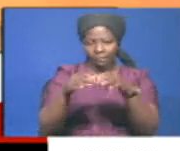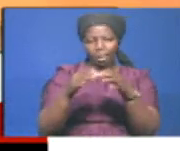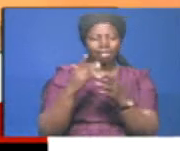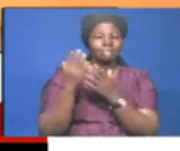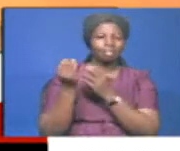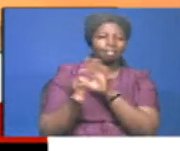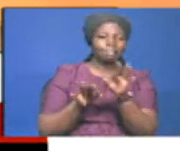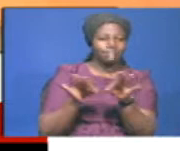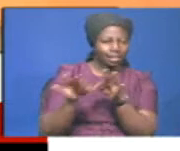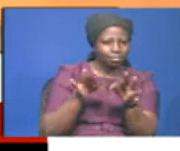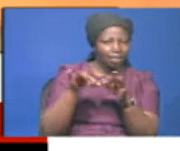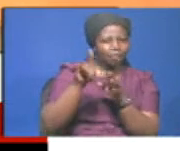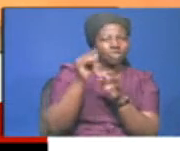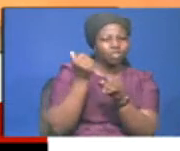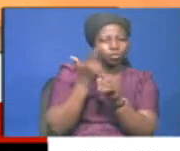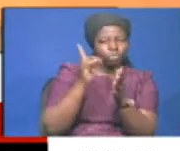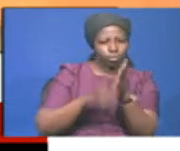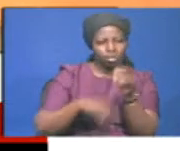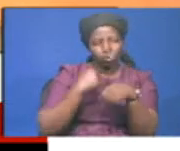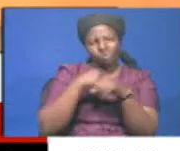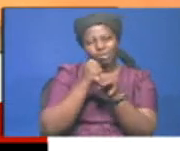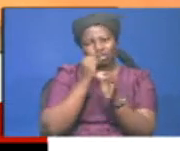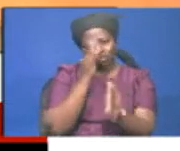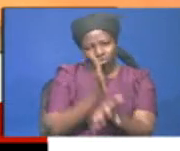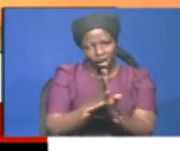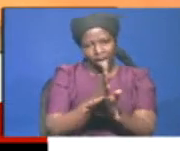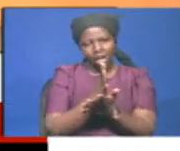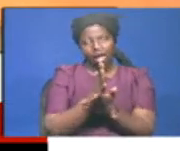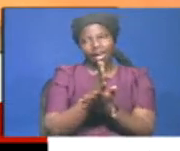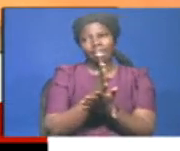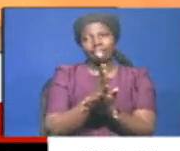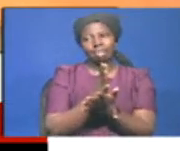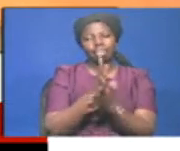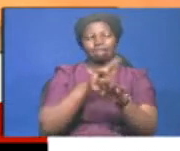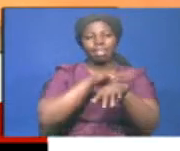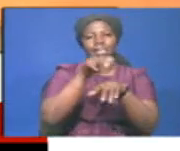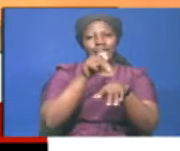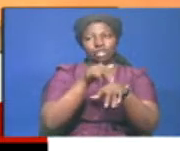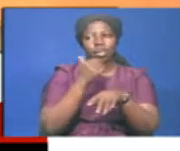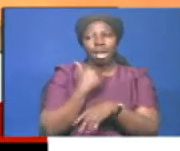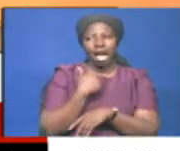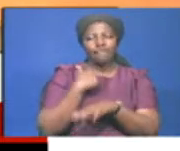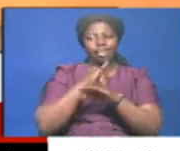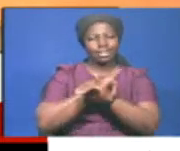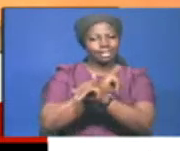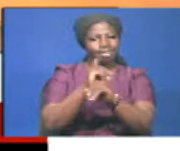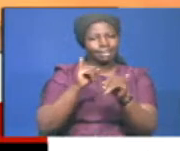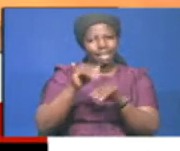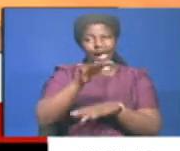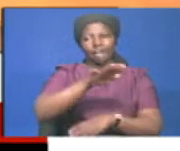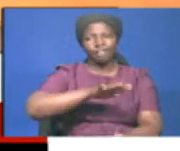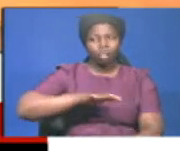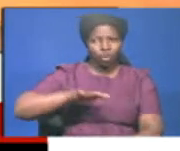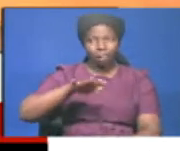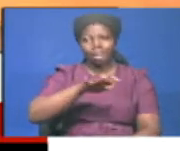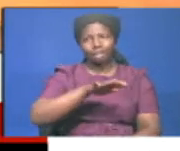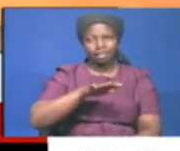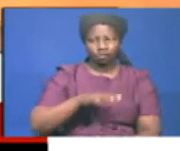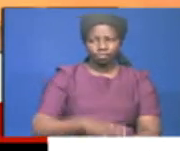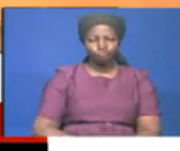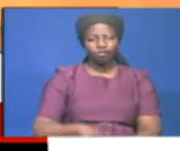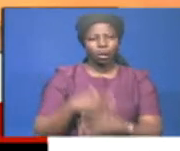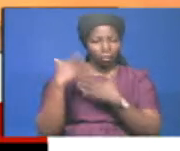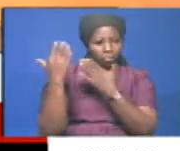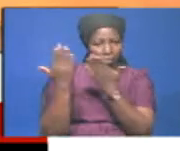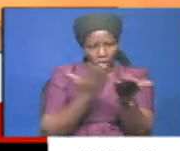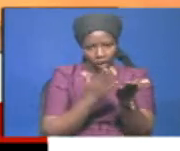ambalo wanatekeleza ili kuhakikisha kwamba kama taifa tunasalia kuwa na mazingira safi. Karibu sana Bwana Joel